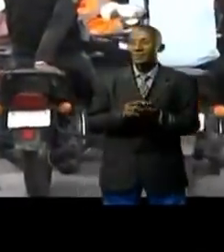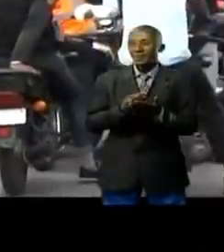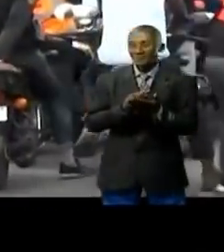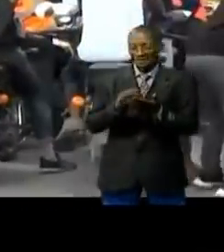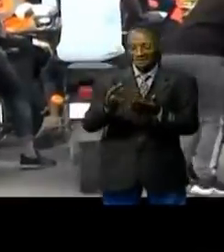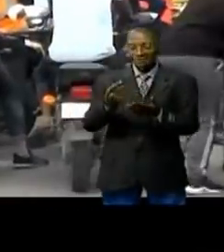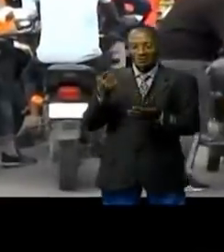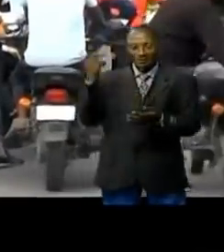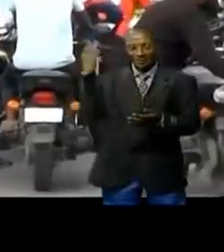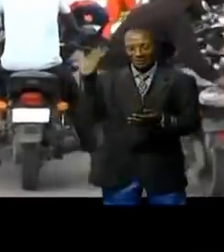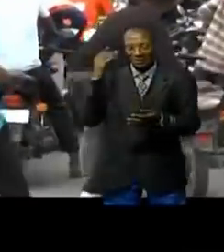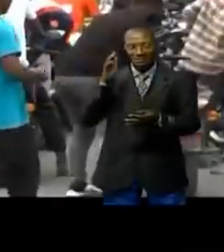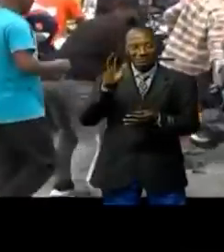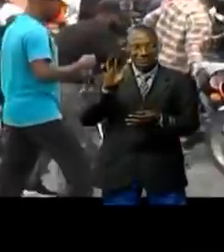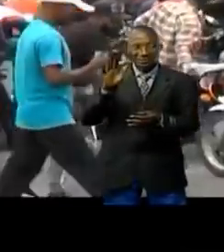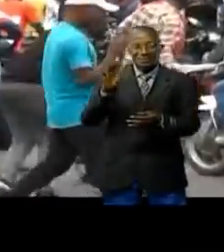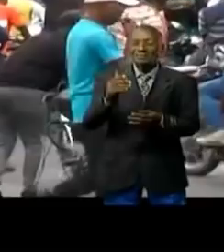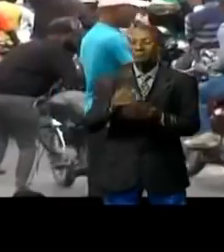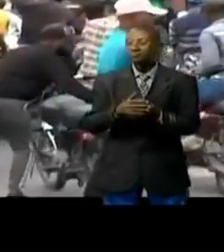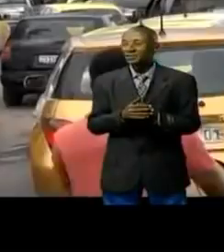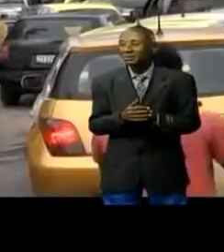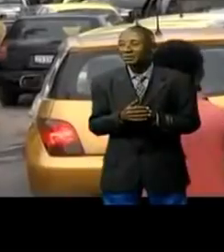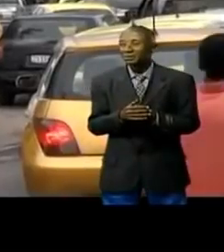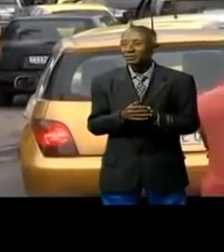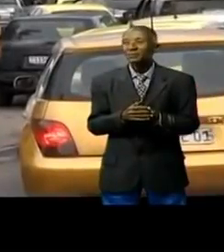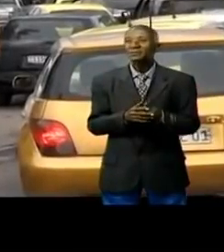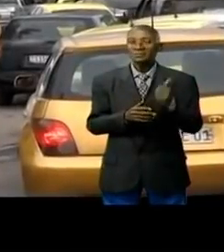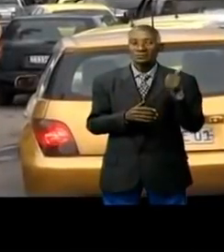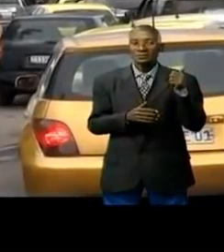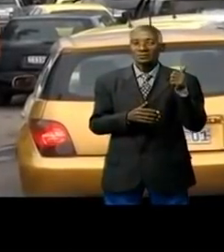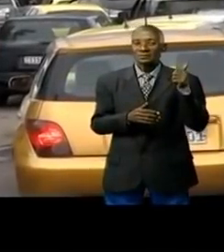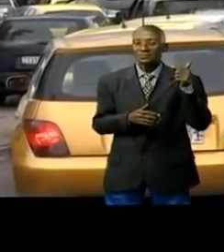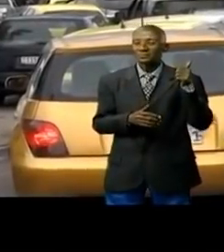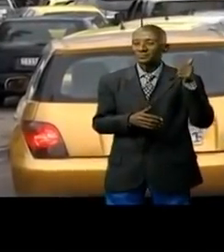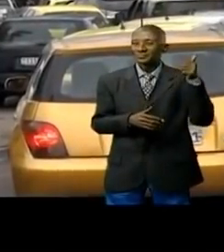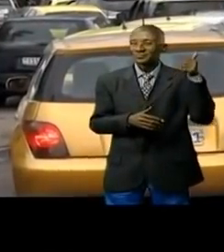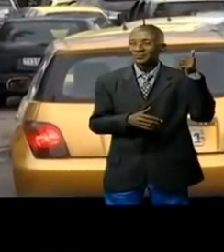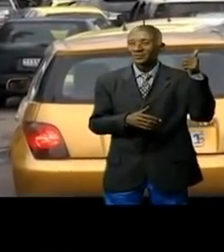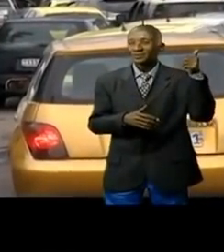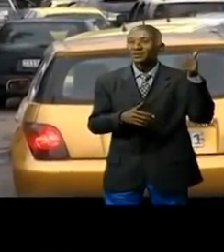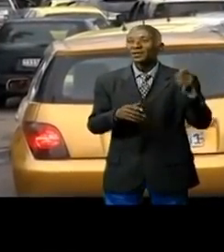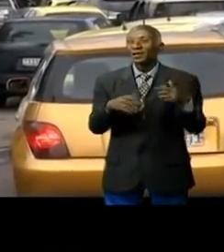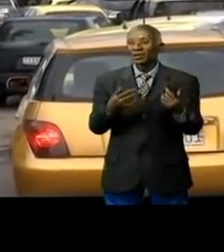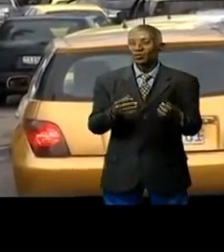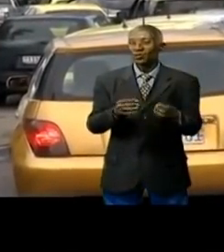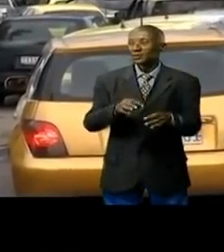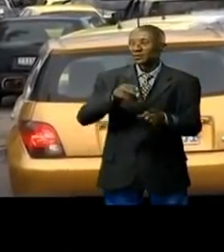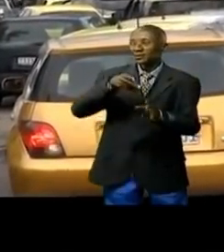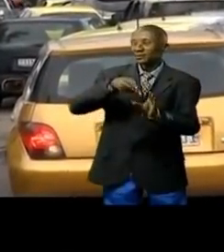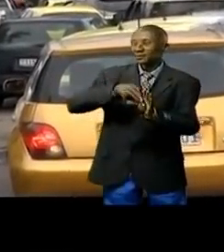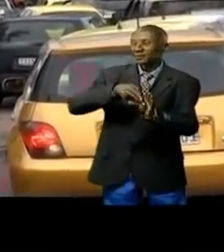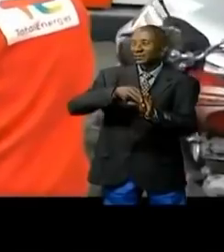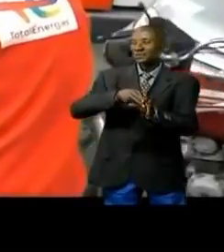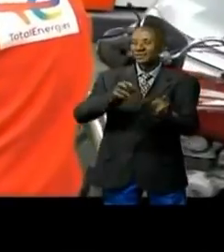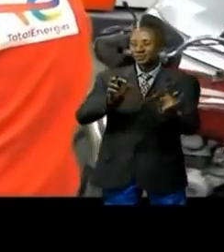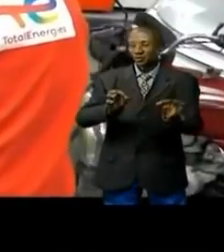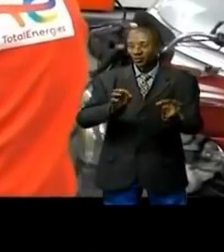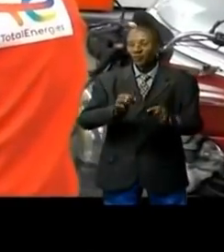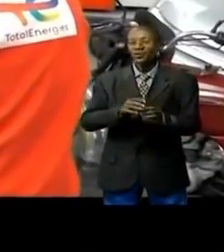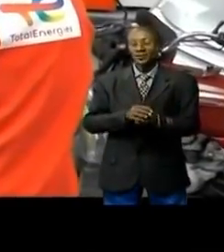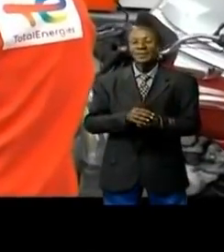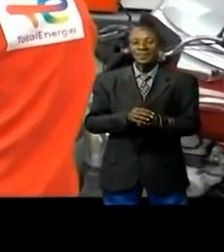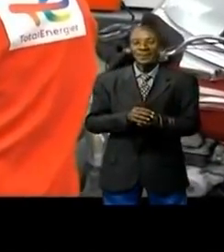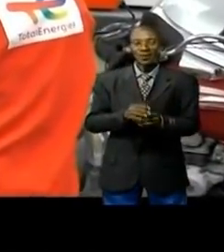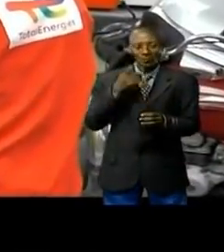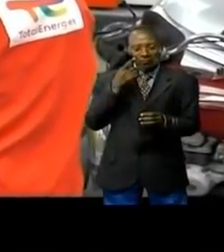de la ville-province, les carburants s'est fait de plus en plus rares. Les transporteurs parcourent plusieurs kilomètres avant de trouver des pompes